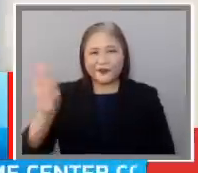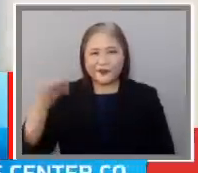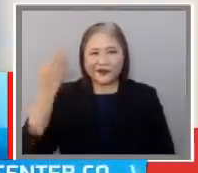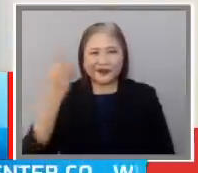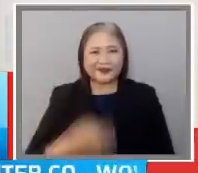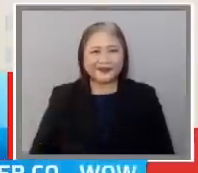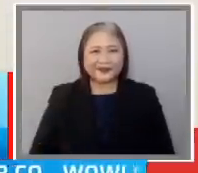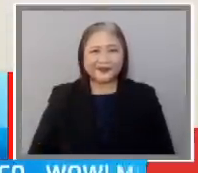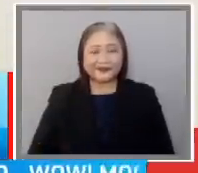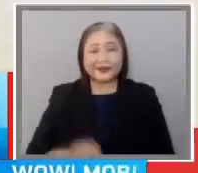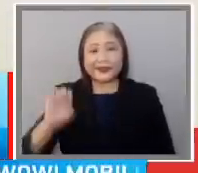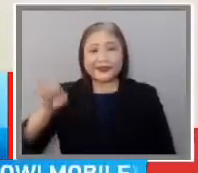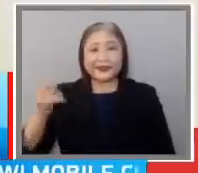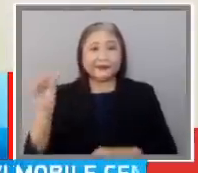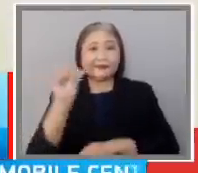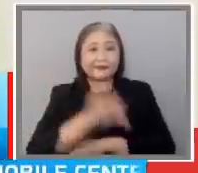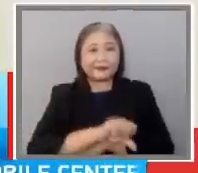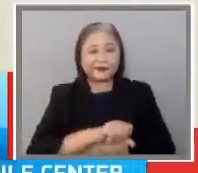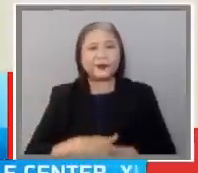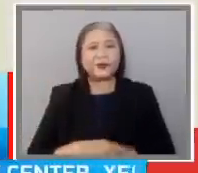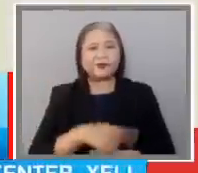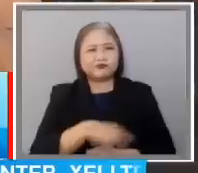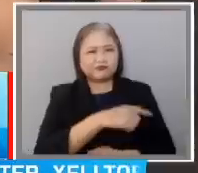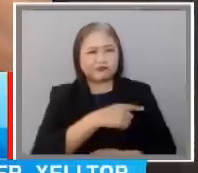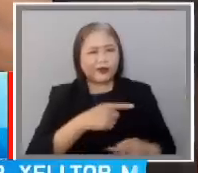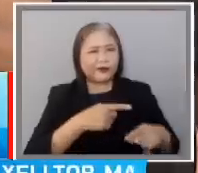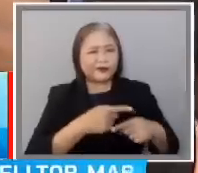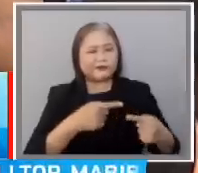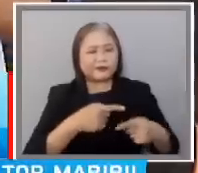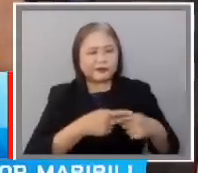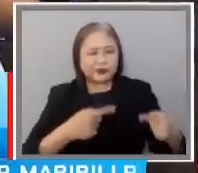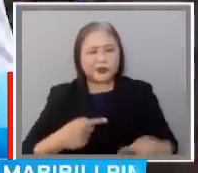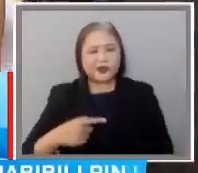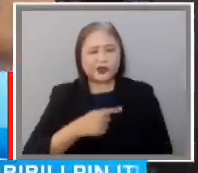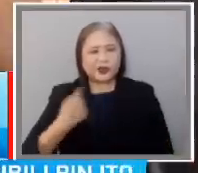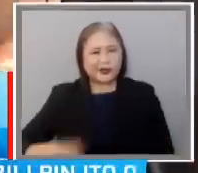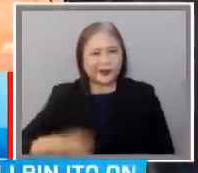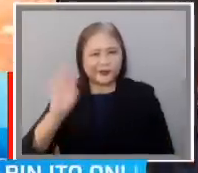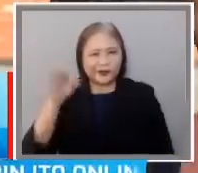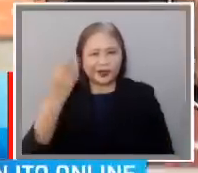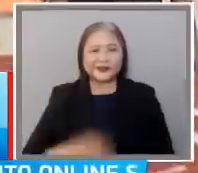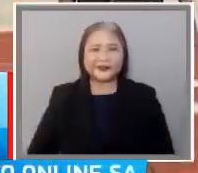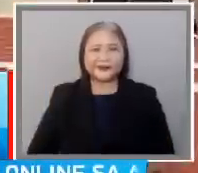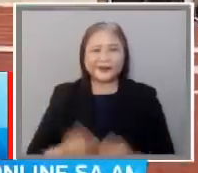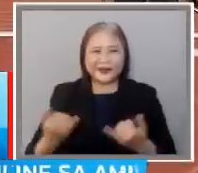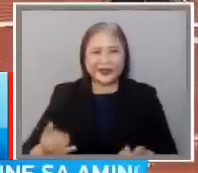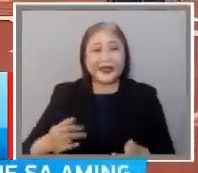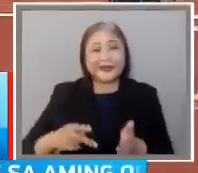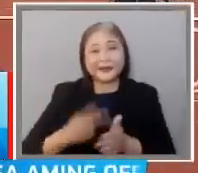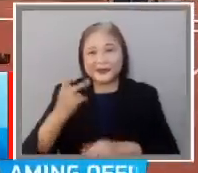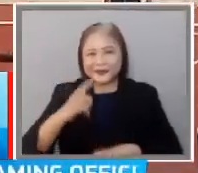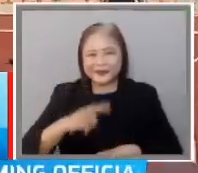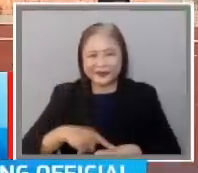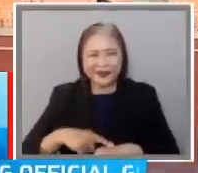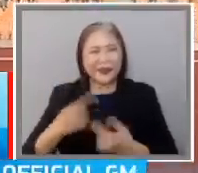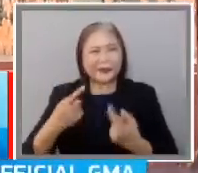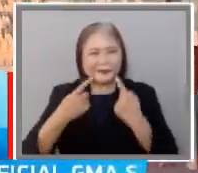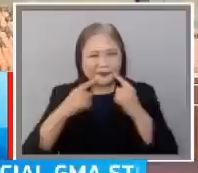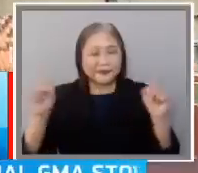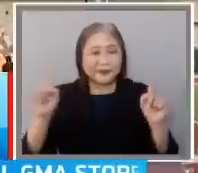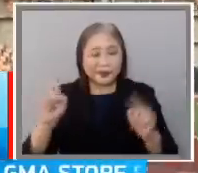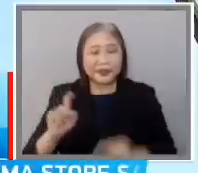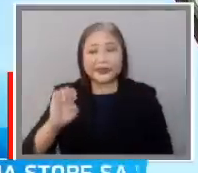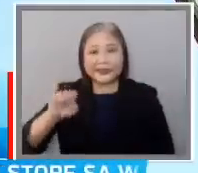EJ ang mga pambato ng China at France. Tila second time's the charm para kay EJ matapos niyang i-clear